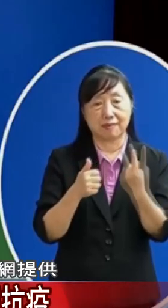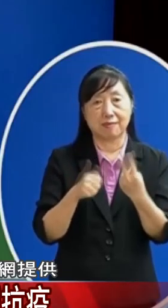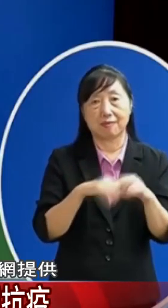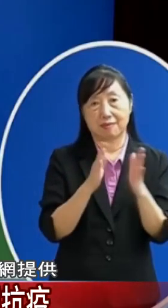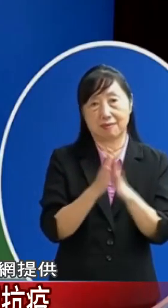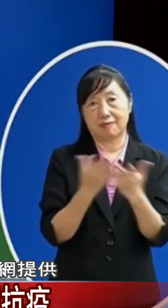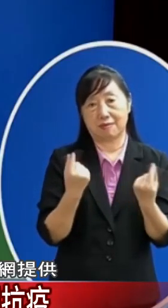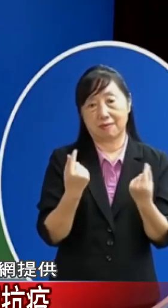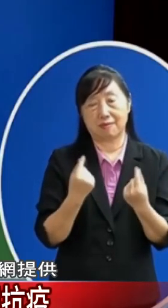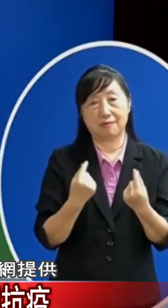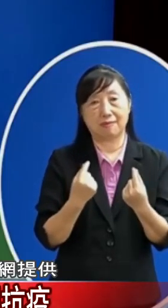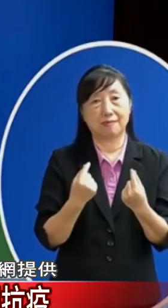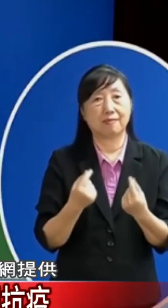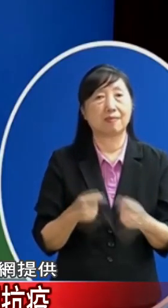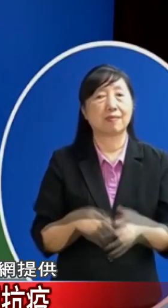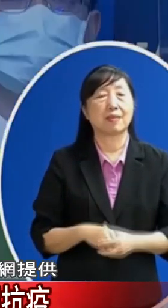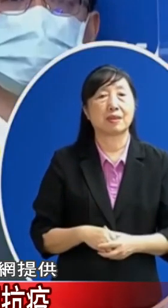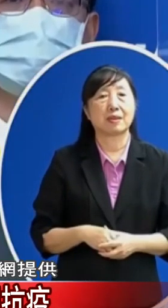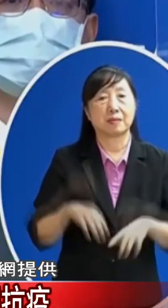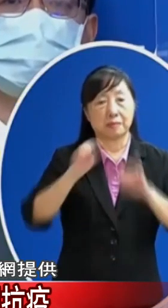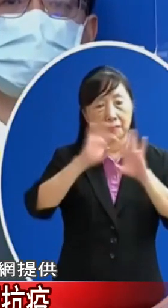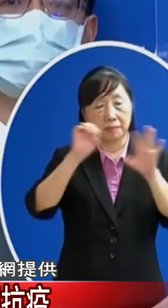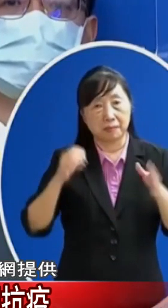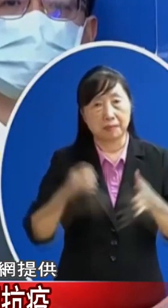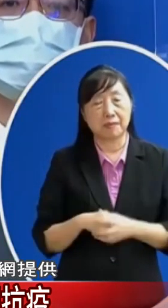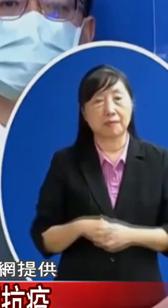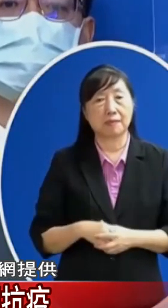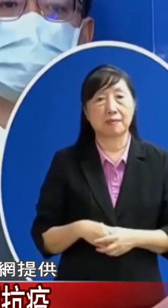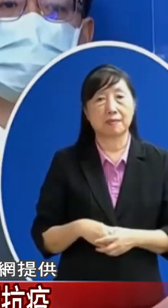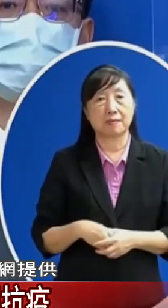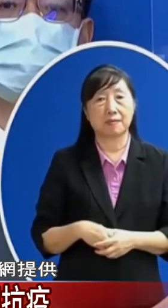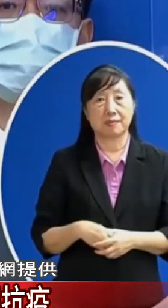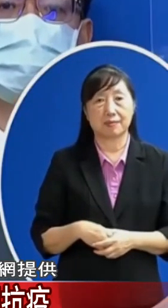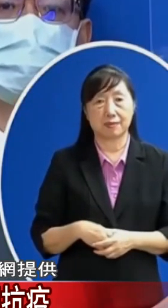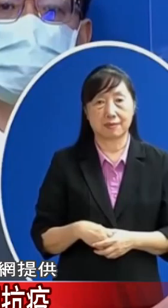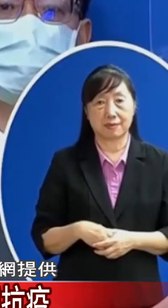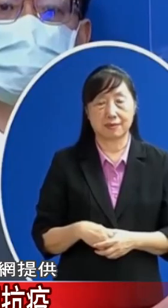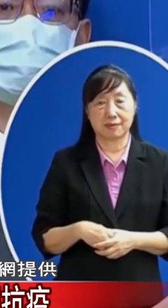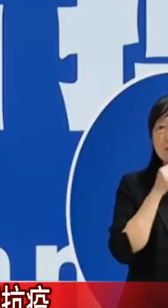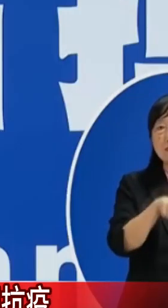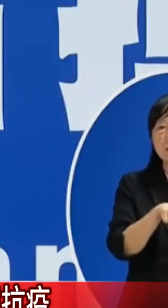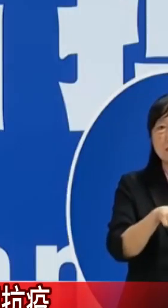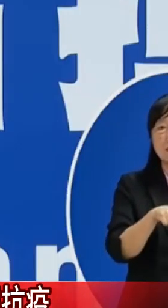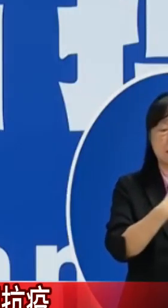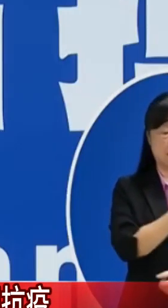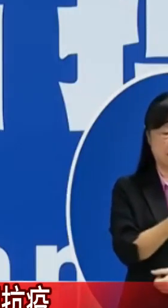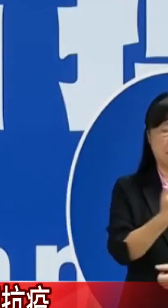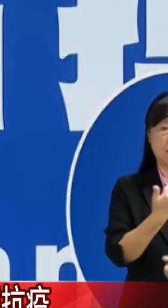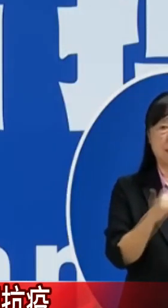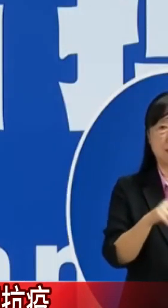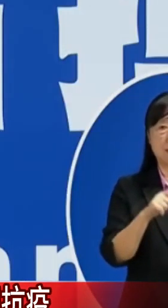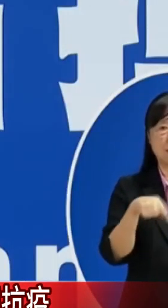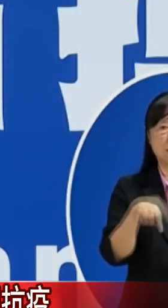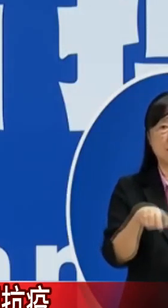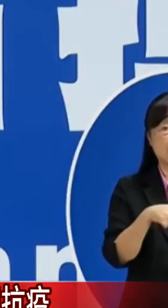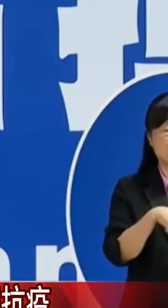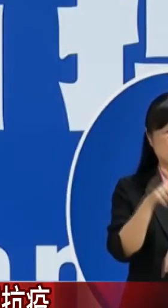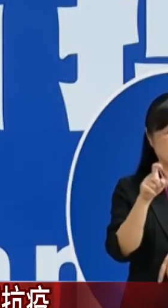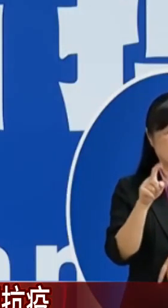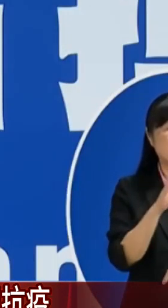身指挥中心记者会，鼓励医界一起响应，共同抗疫。 我们在礼拜六的分店十一